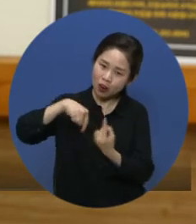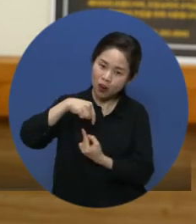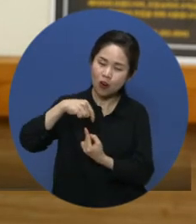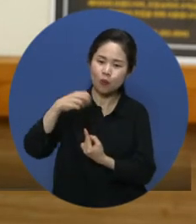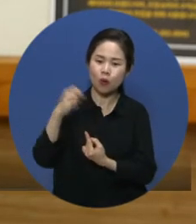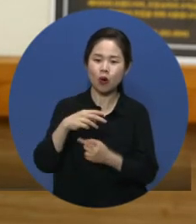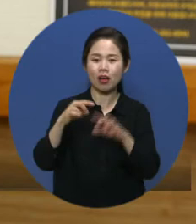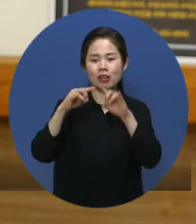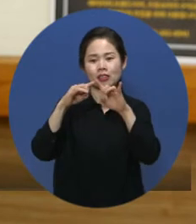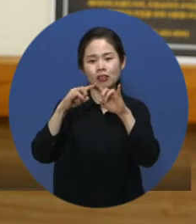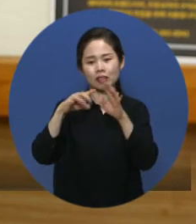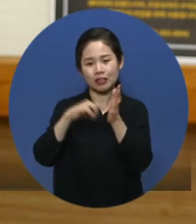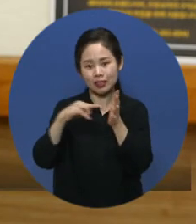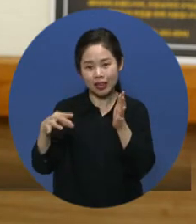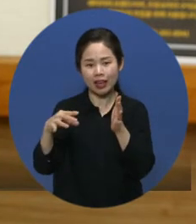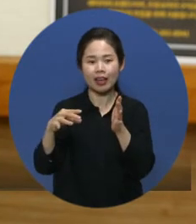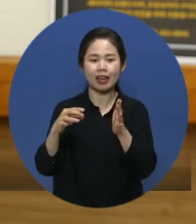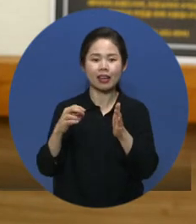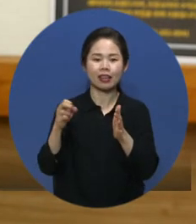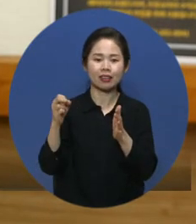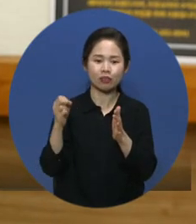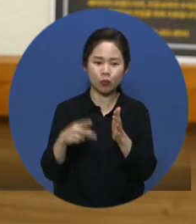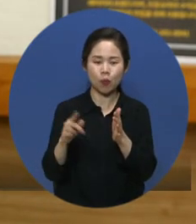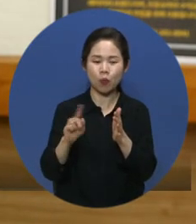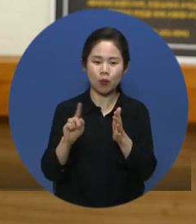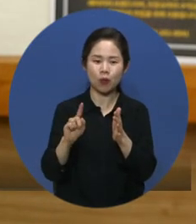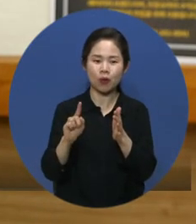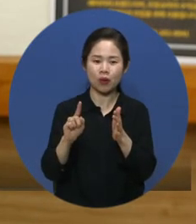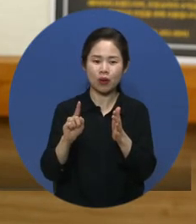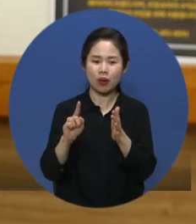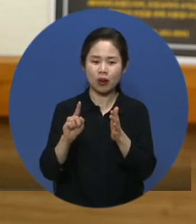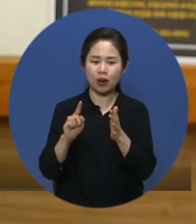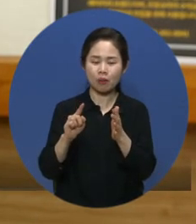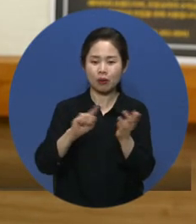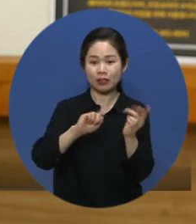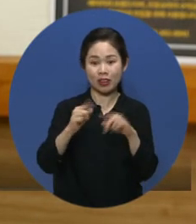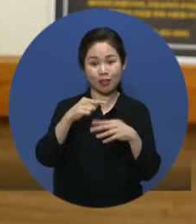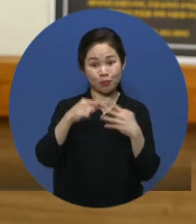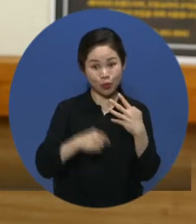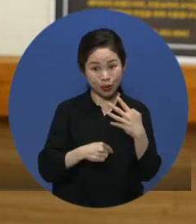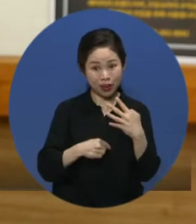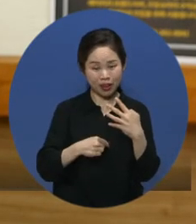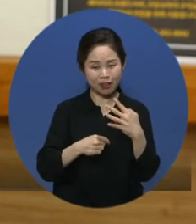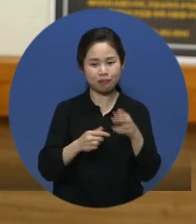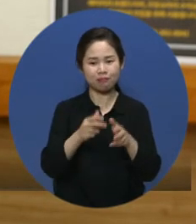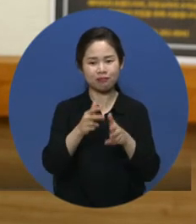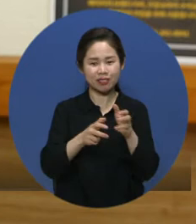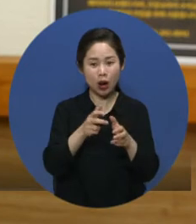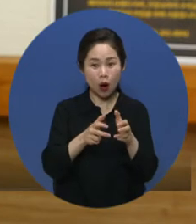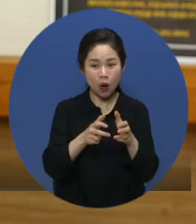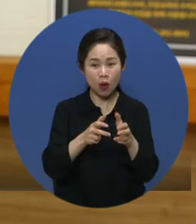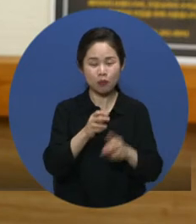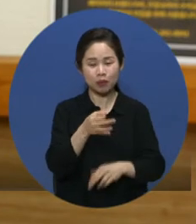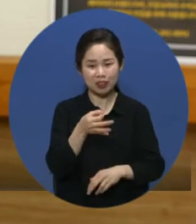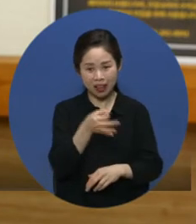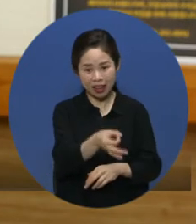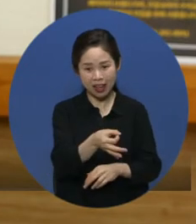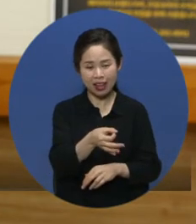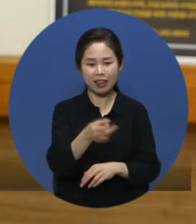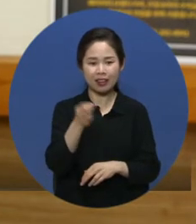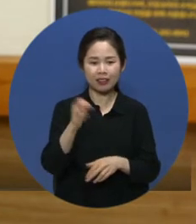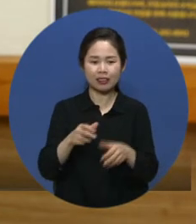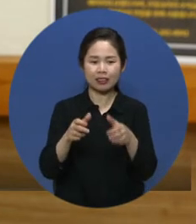공공요금 또 여러 가지 또 재활 프로그램을 하는 사업비 또